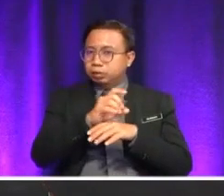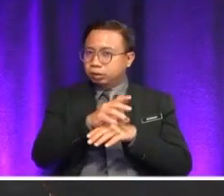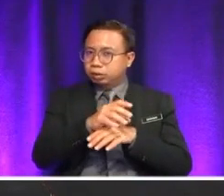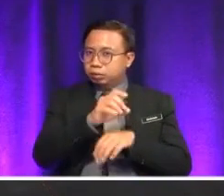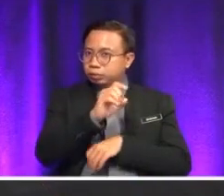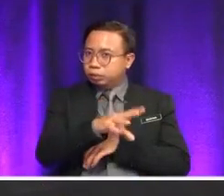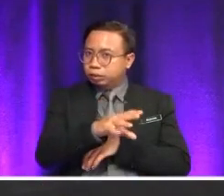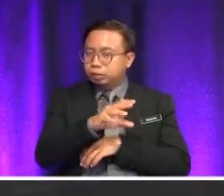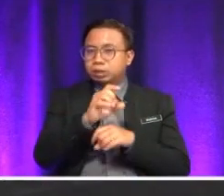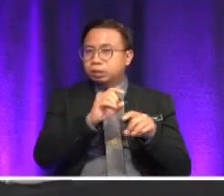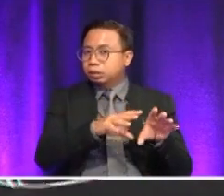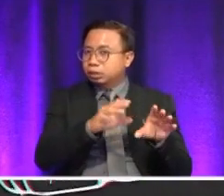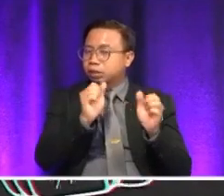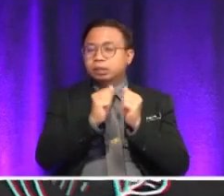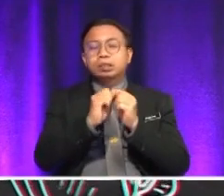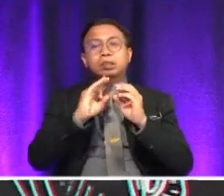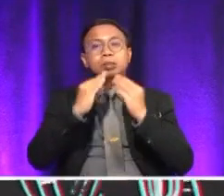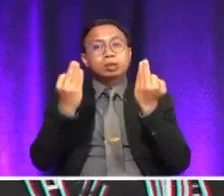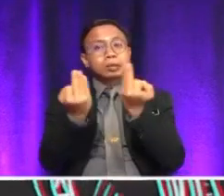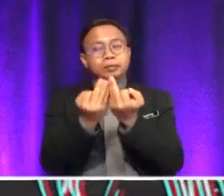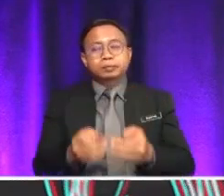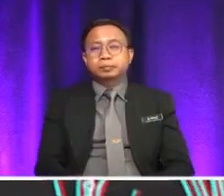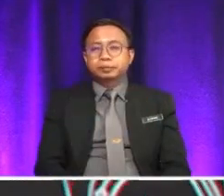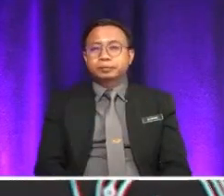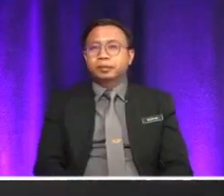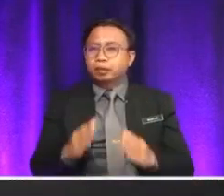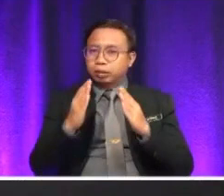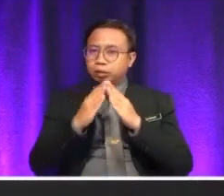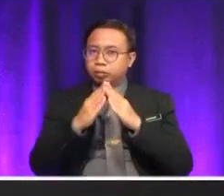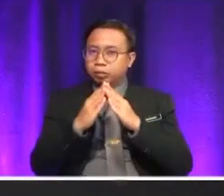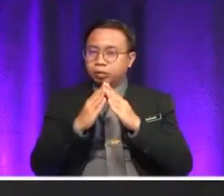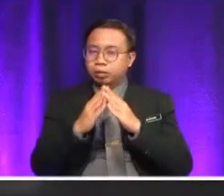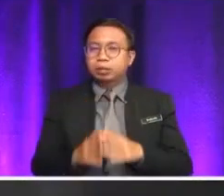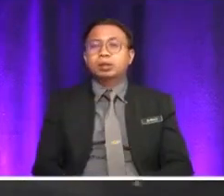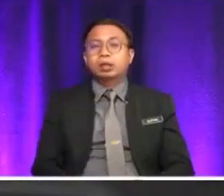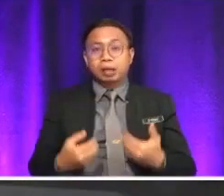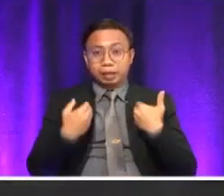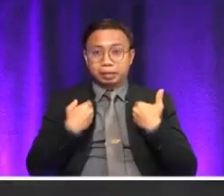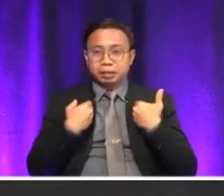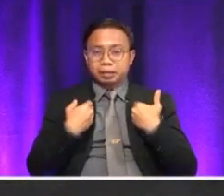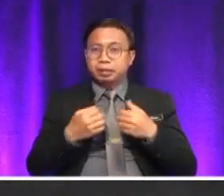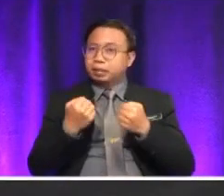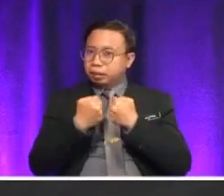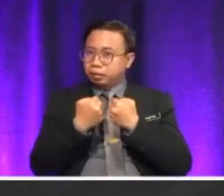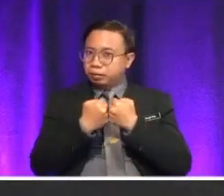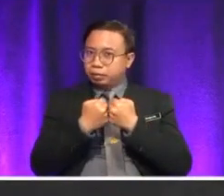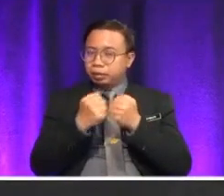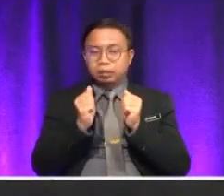tanya kepada Fidaus. Okey, dekat rumah macam mana? Bermasam muka tak dengan adik keluarga?